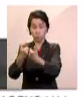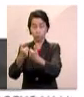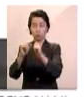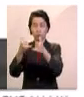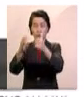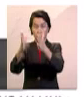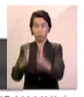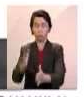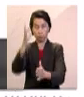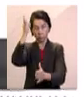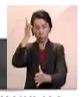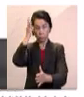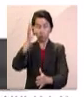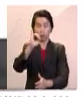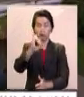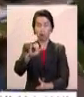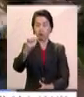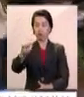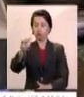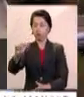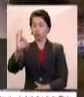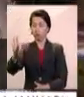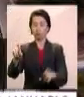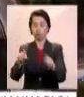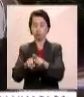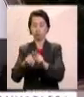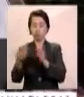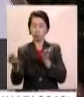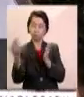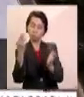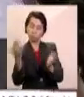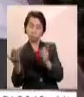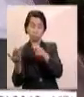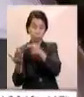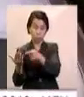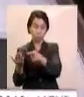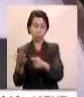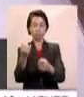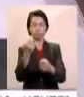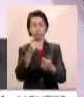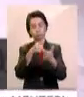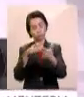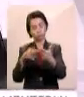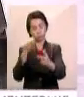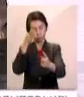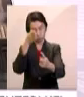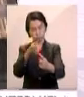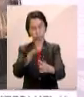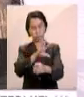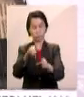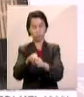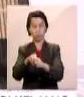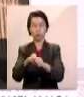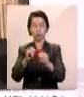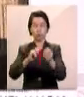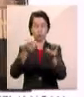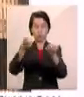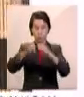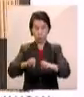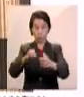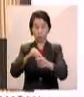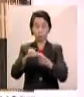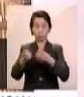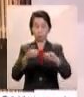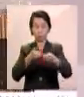Athletic Federation IAAF sebagai rujukan. Beberapa aspek diberi penekanan yang merangkumi skop acara atau